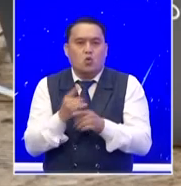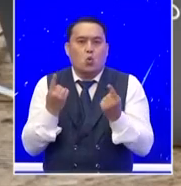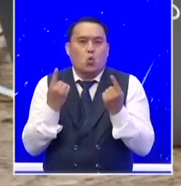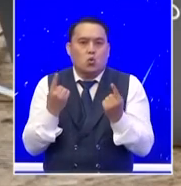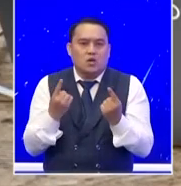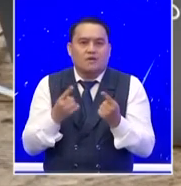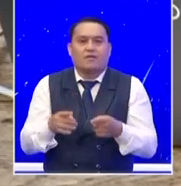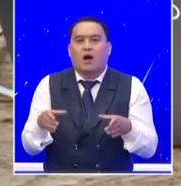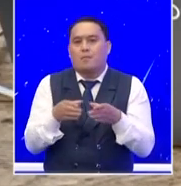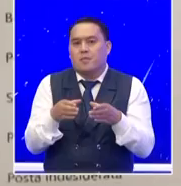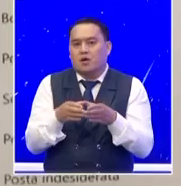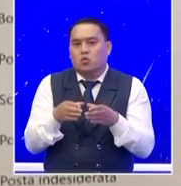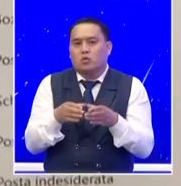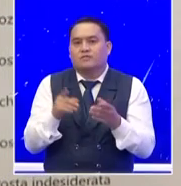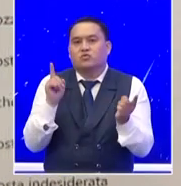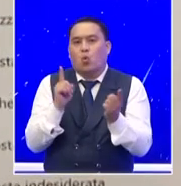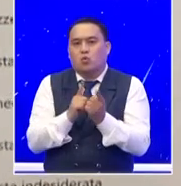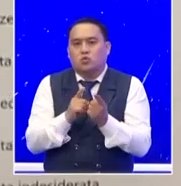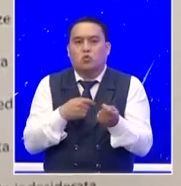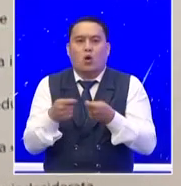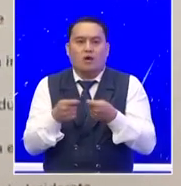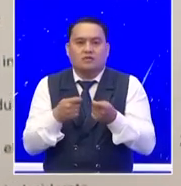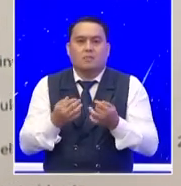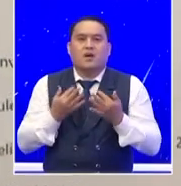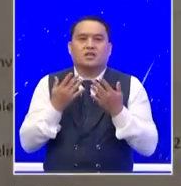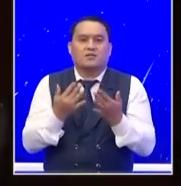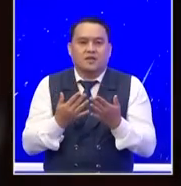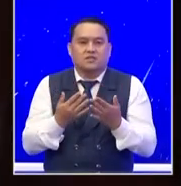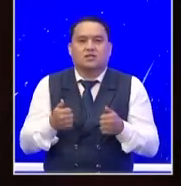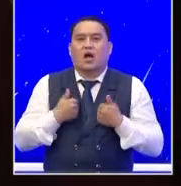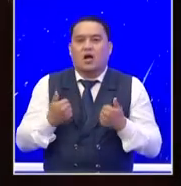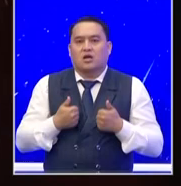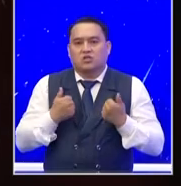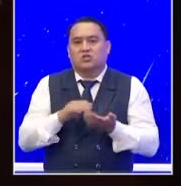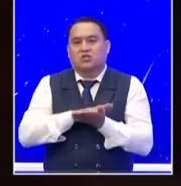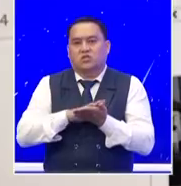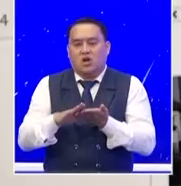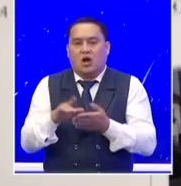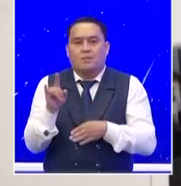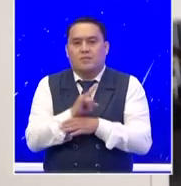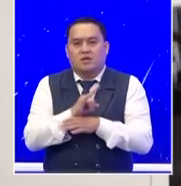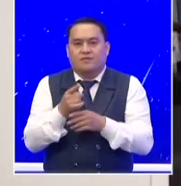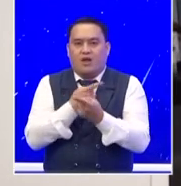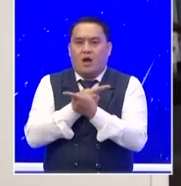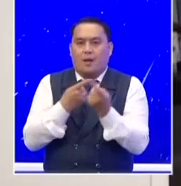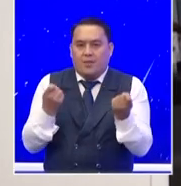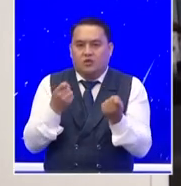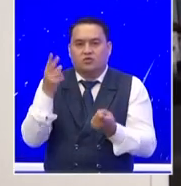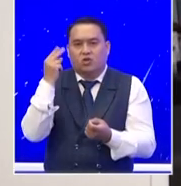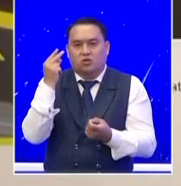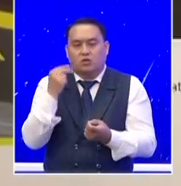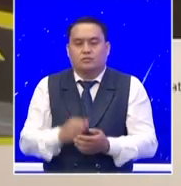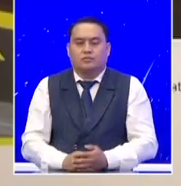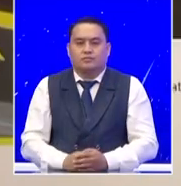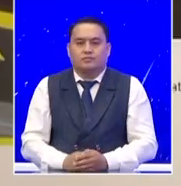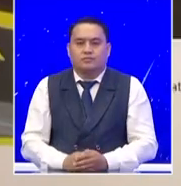Крупнейшие ритейлинговые компании идут навстречу властям и потребителям, стараясь вычищать явно мошеннические объявления, численность которых